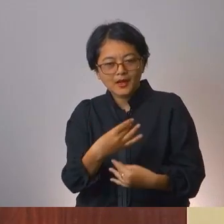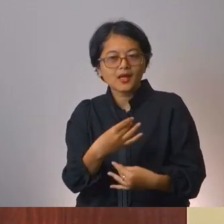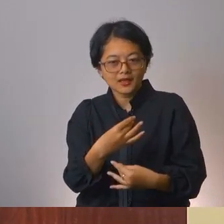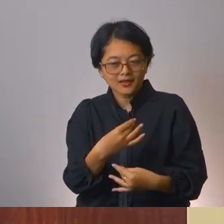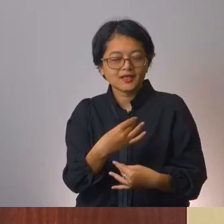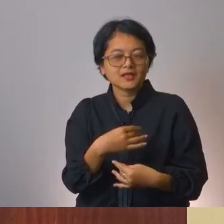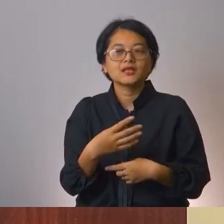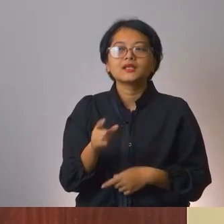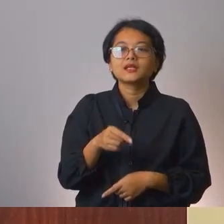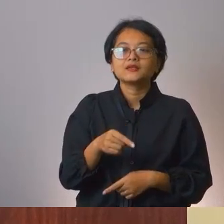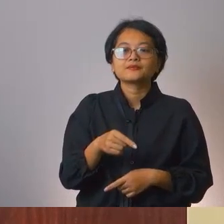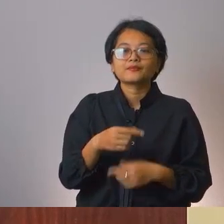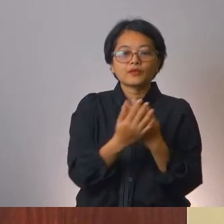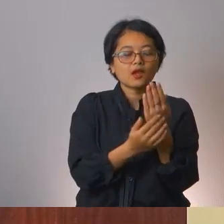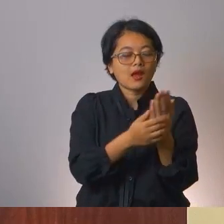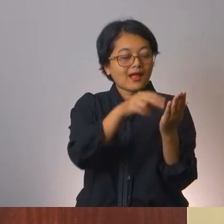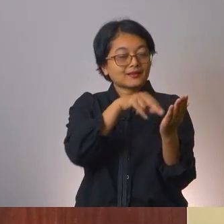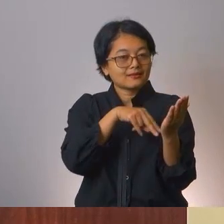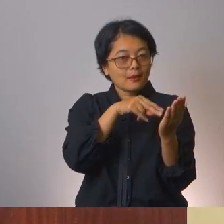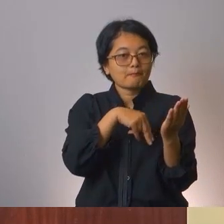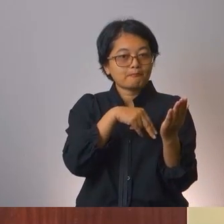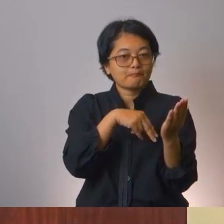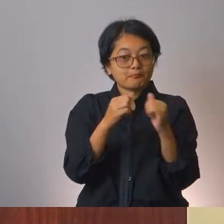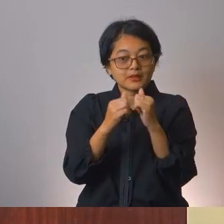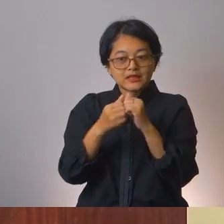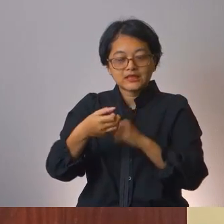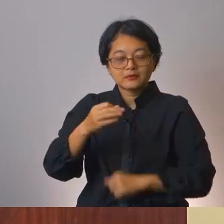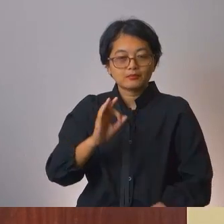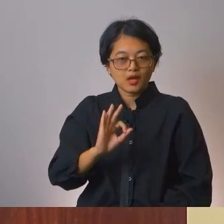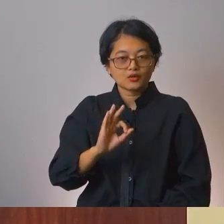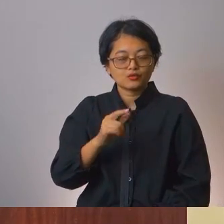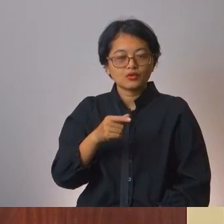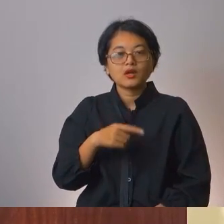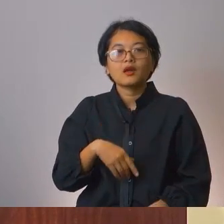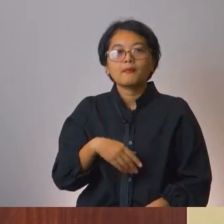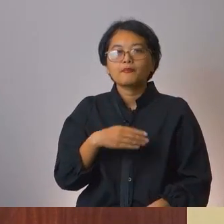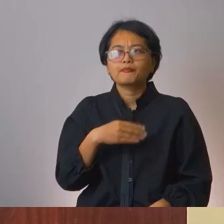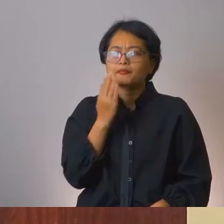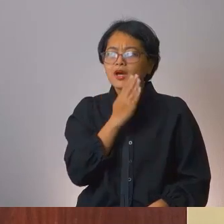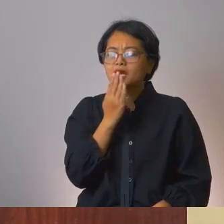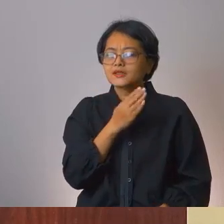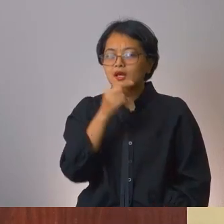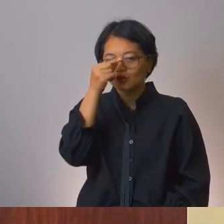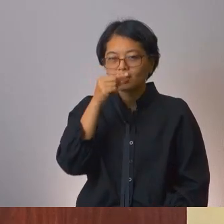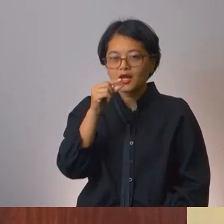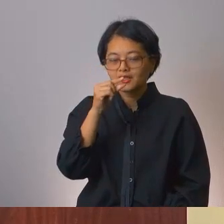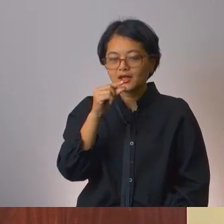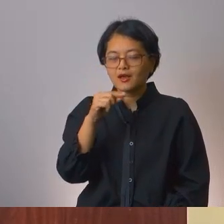Baru, kata sahabat itu menggunakan istilah philos untuk menyebut